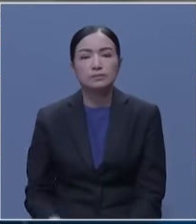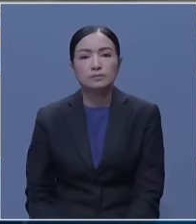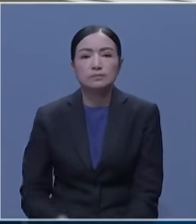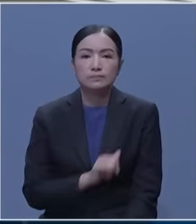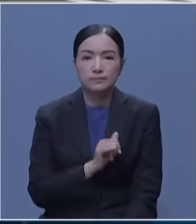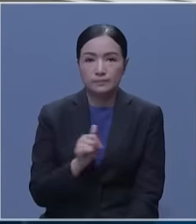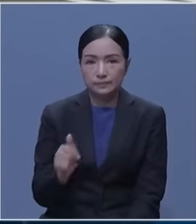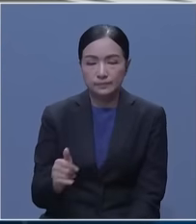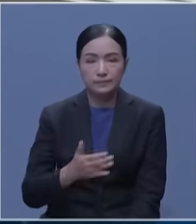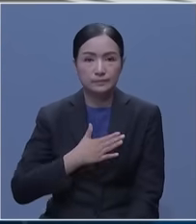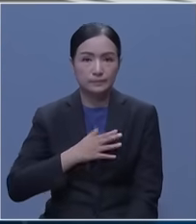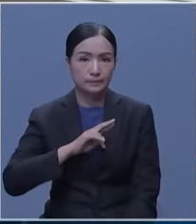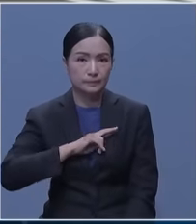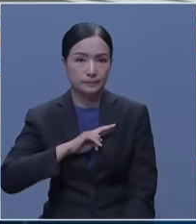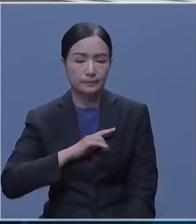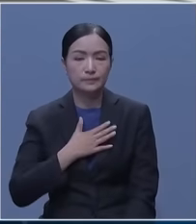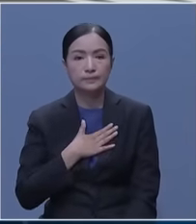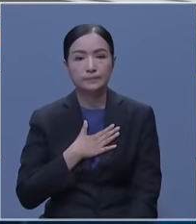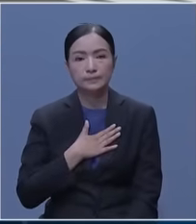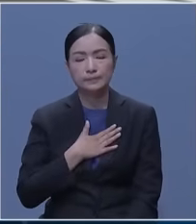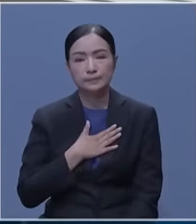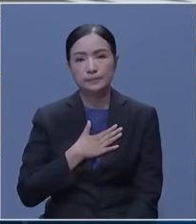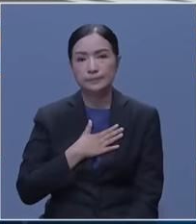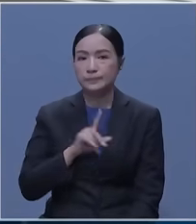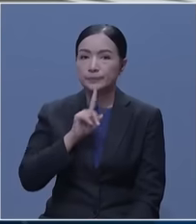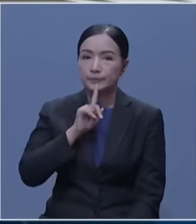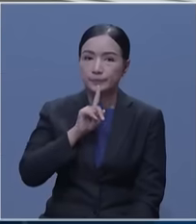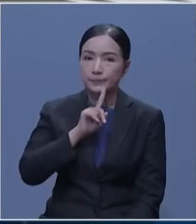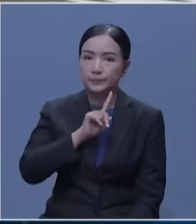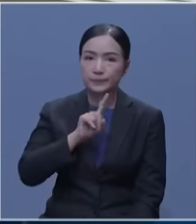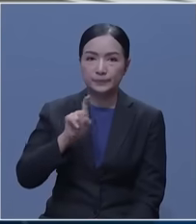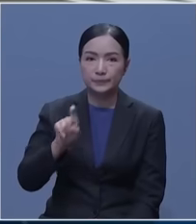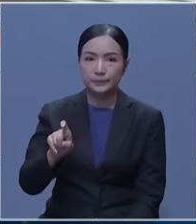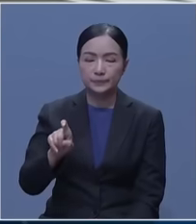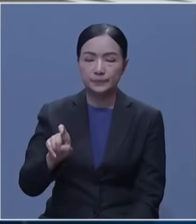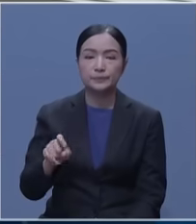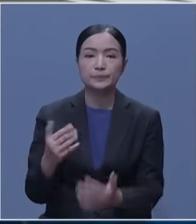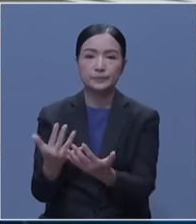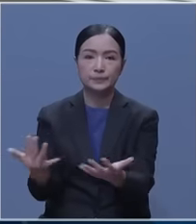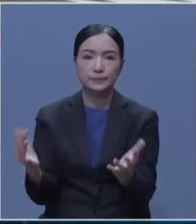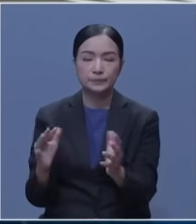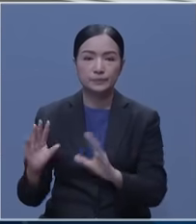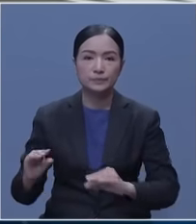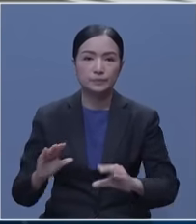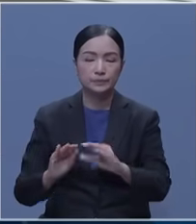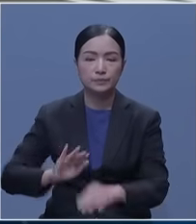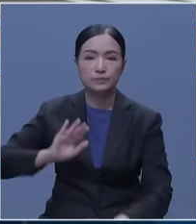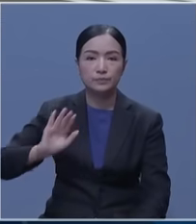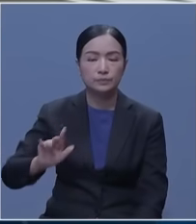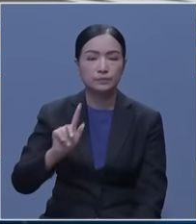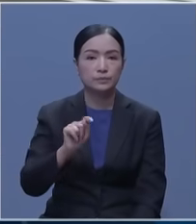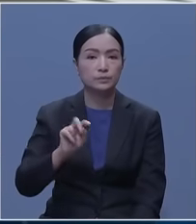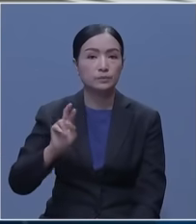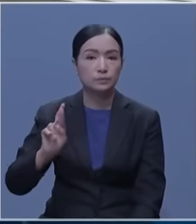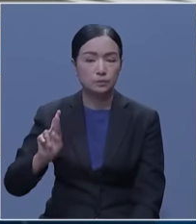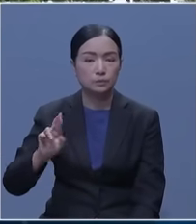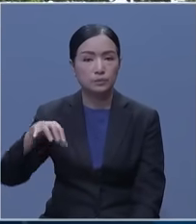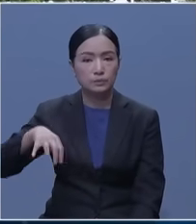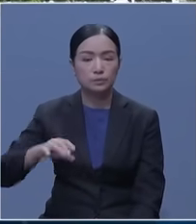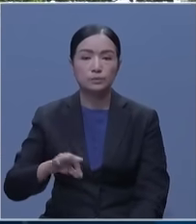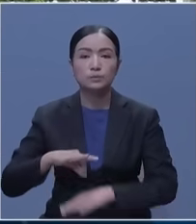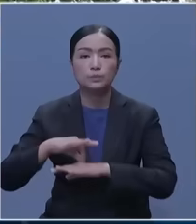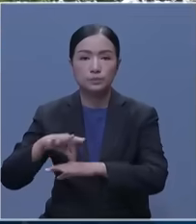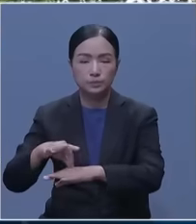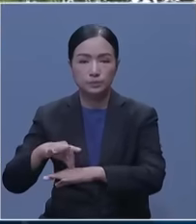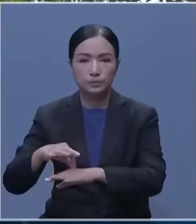ก็ได้ถามนะครับทางที่ประชุมนะครับของตร.ว่าในเรื่องของการแต่งตั้งโยกย้